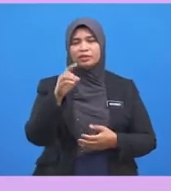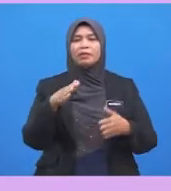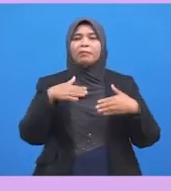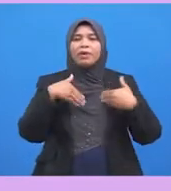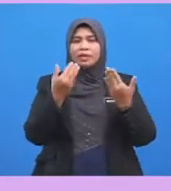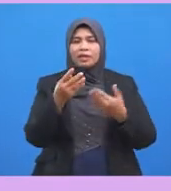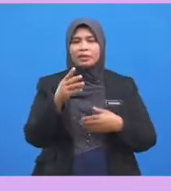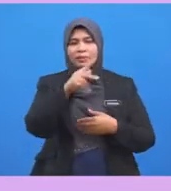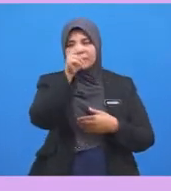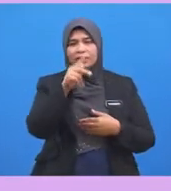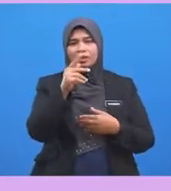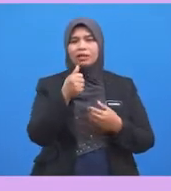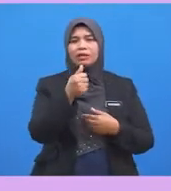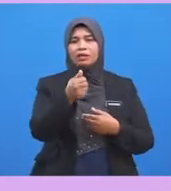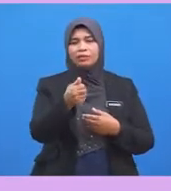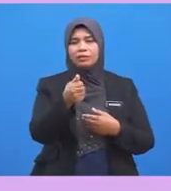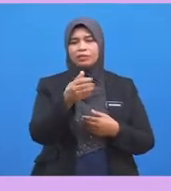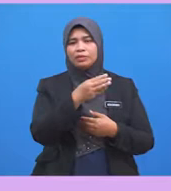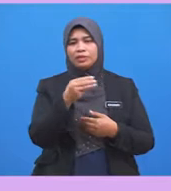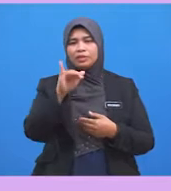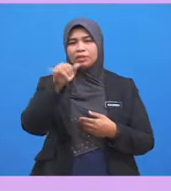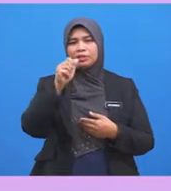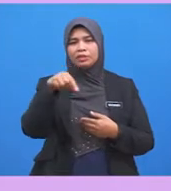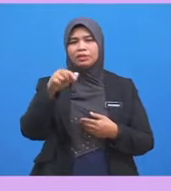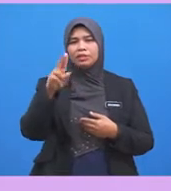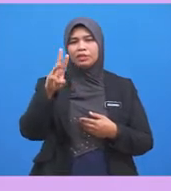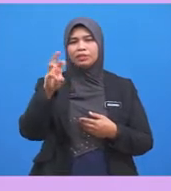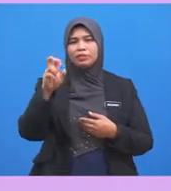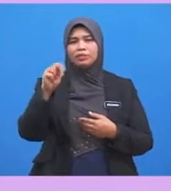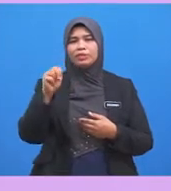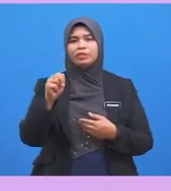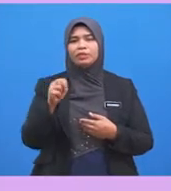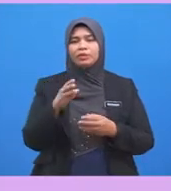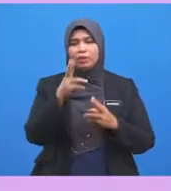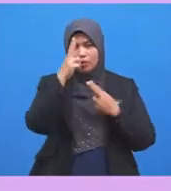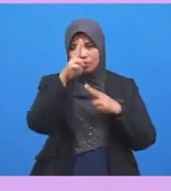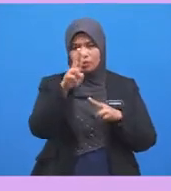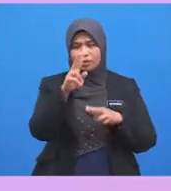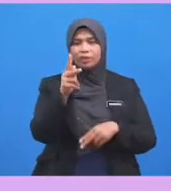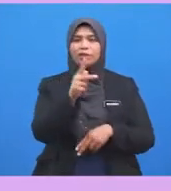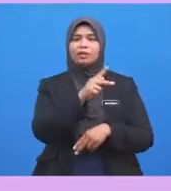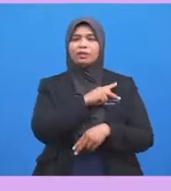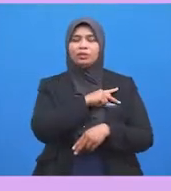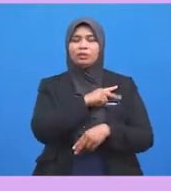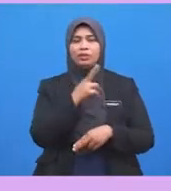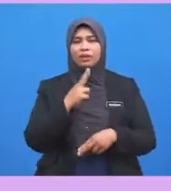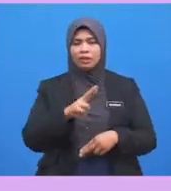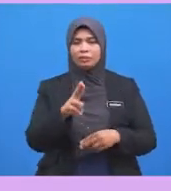Bagaimanakah kamu dan Jagwin Singh menghormati ketua agama